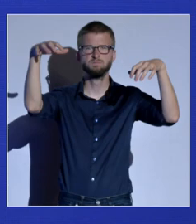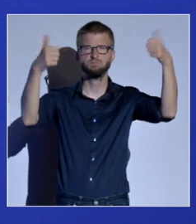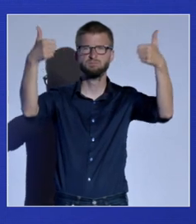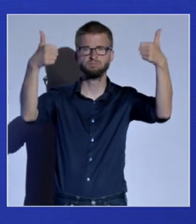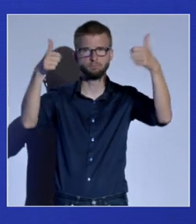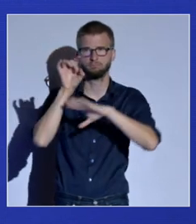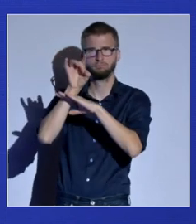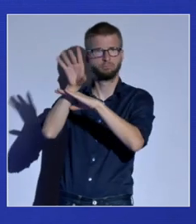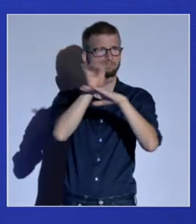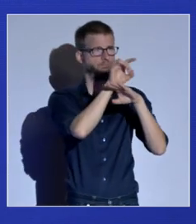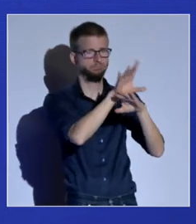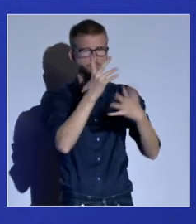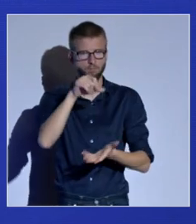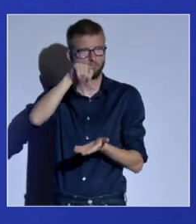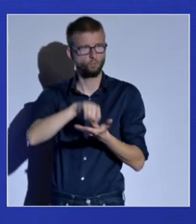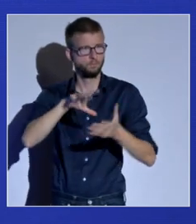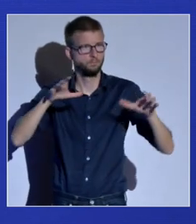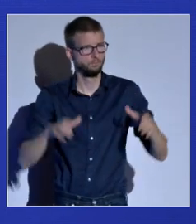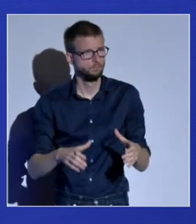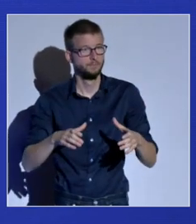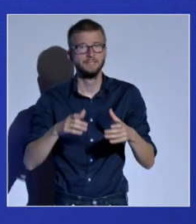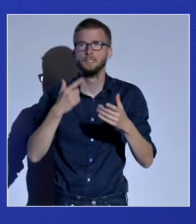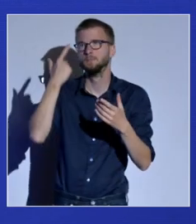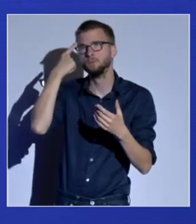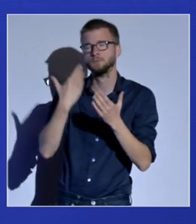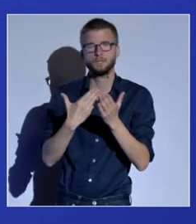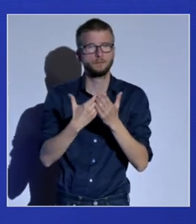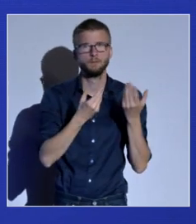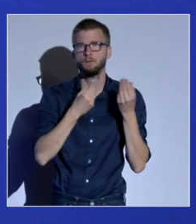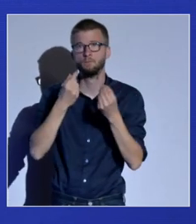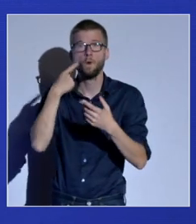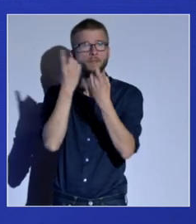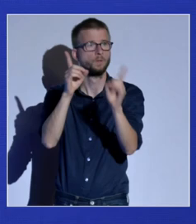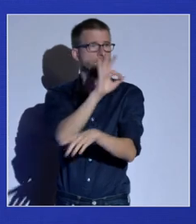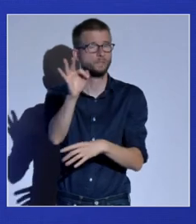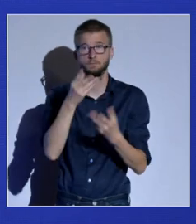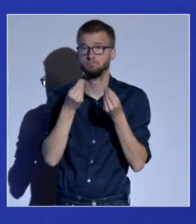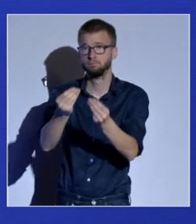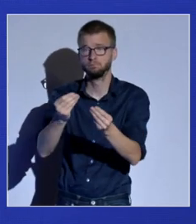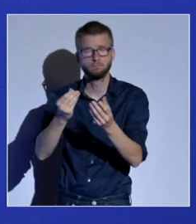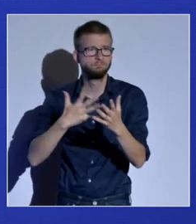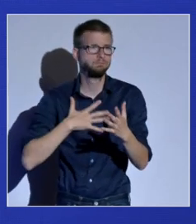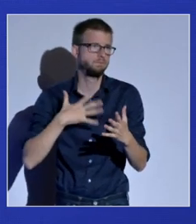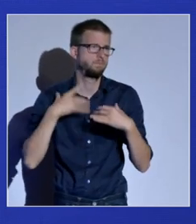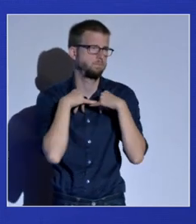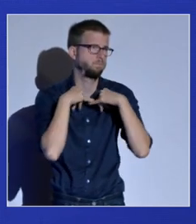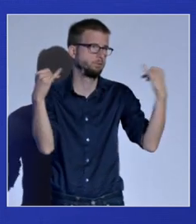la démocratie française le plus grand service qu'on pouvait lui rendre.